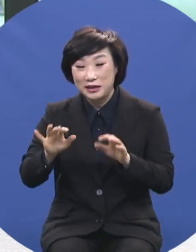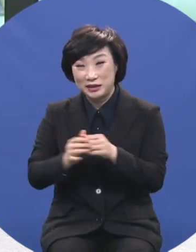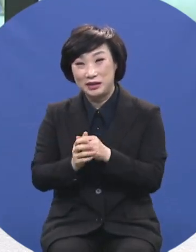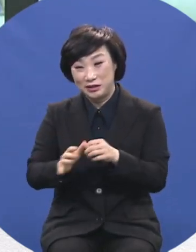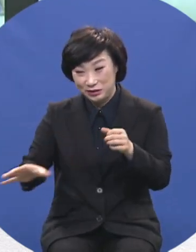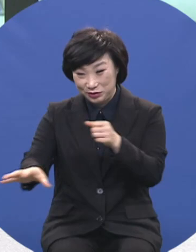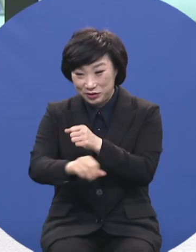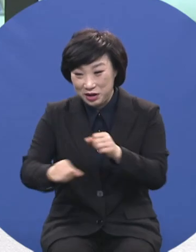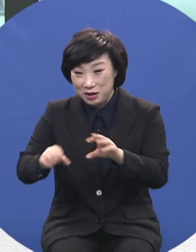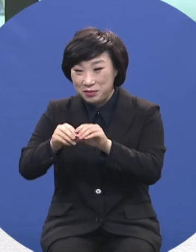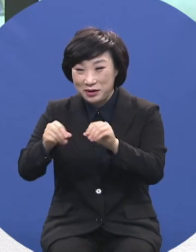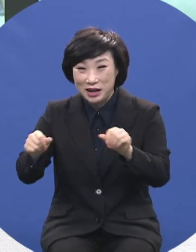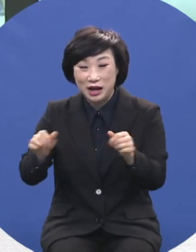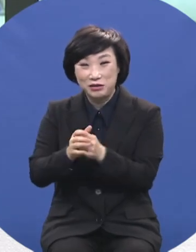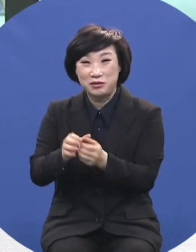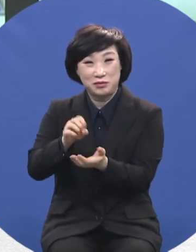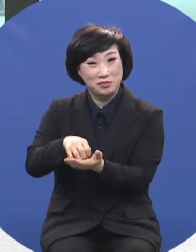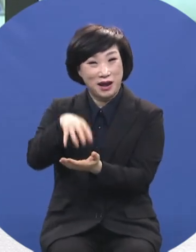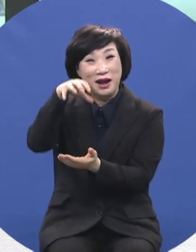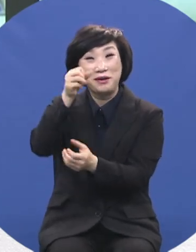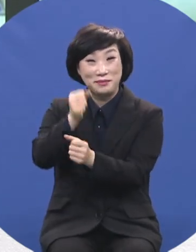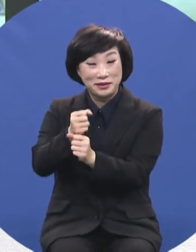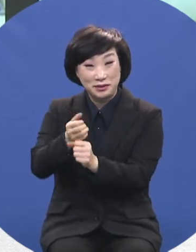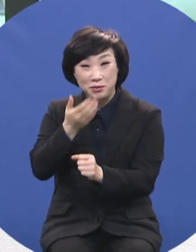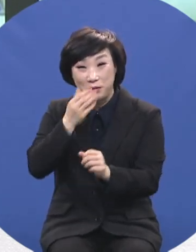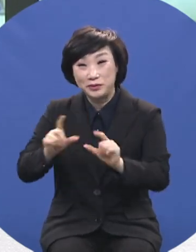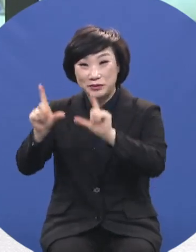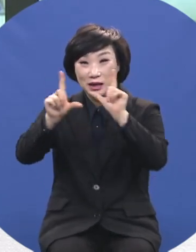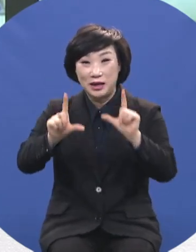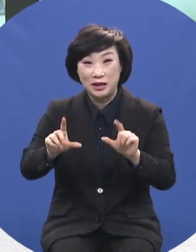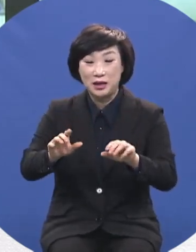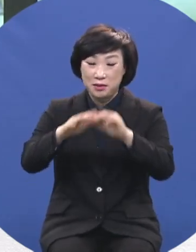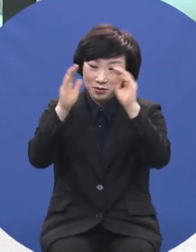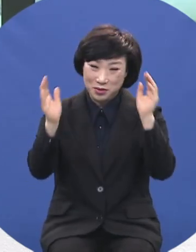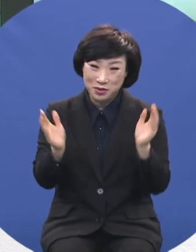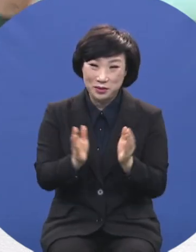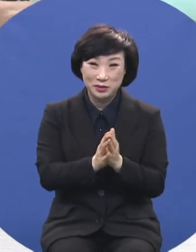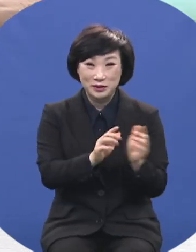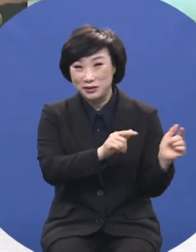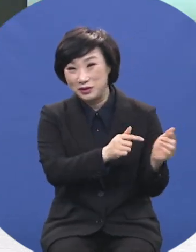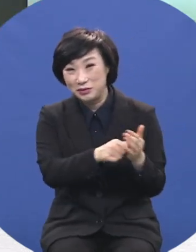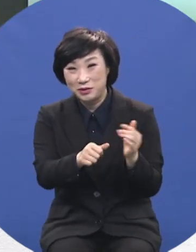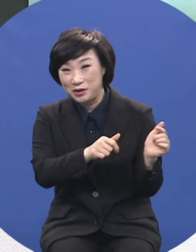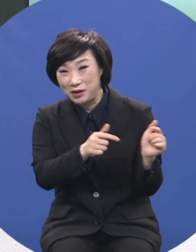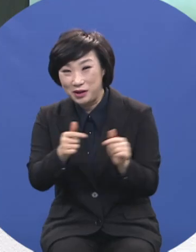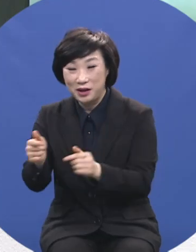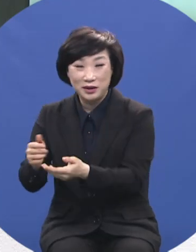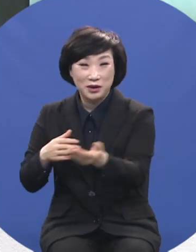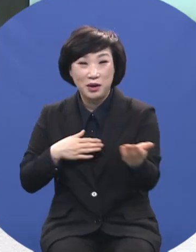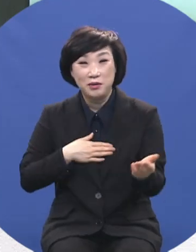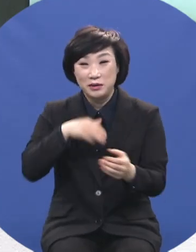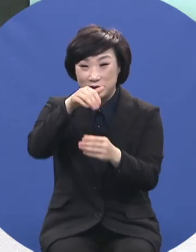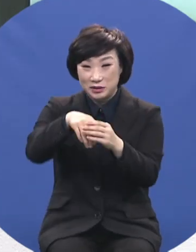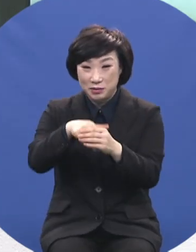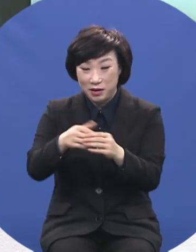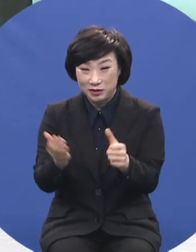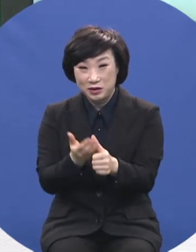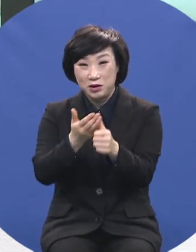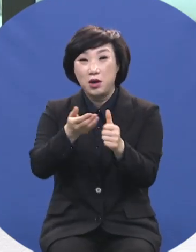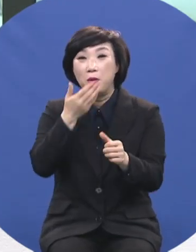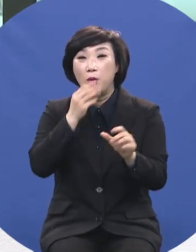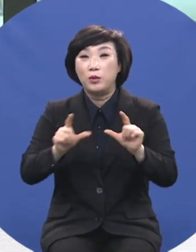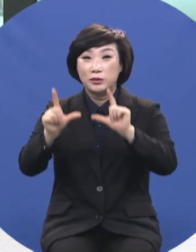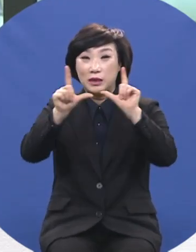잘라서 밀가루를 내서 빵을 먹고 살고 모든 오백화를 심어서 다 먹고 살 수 있는